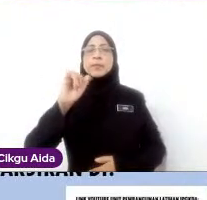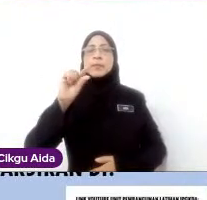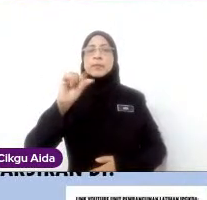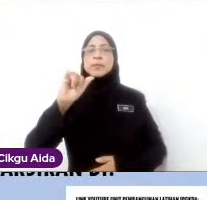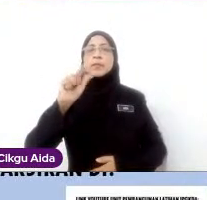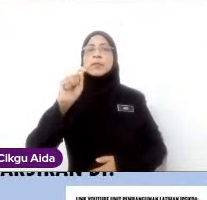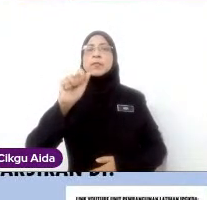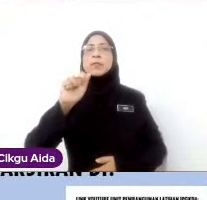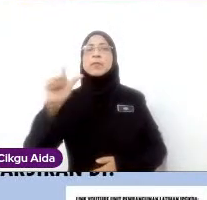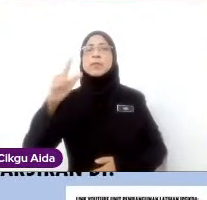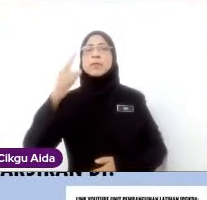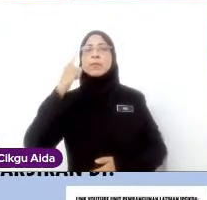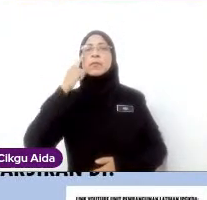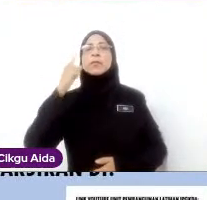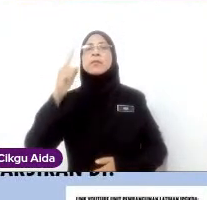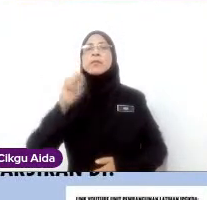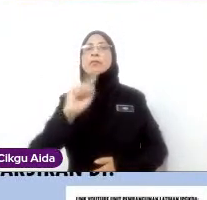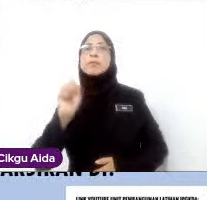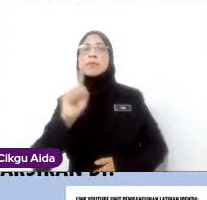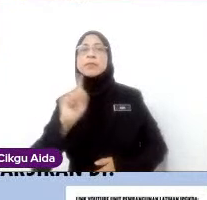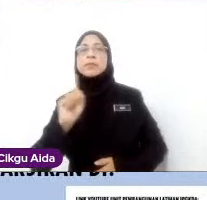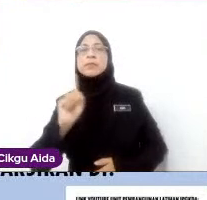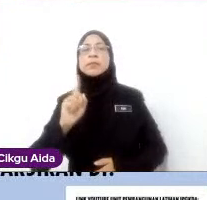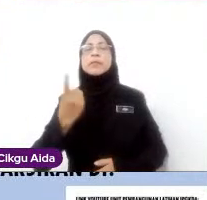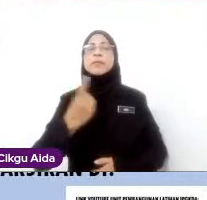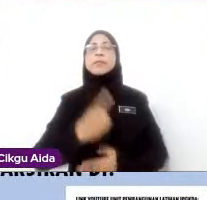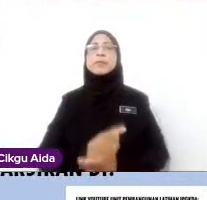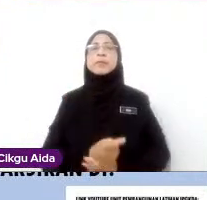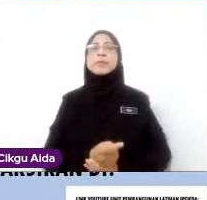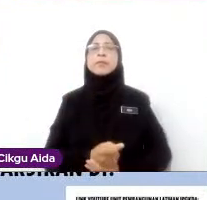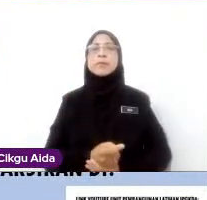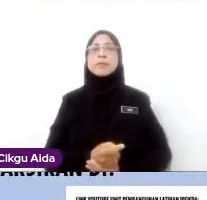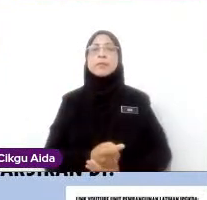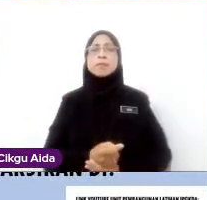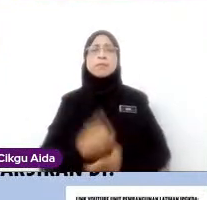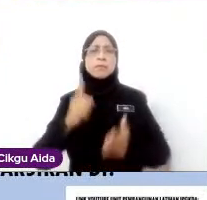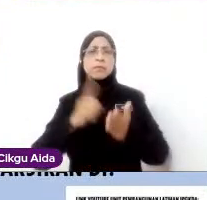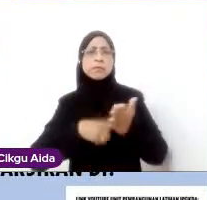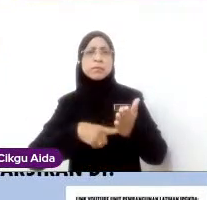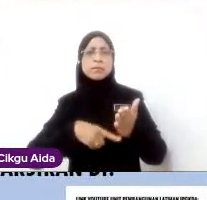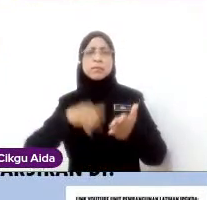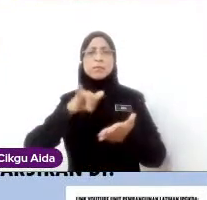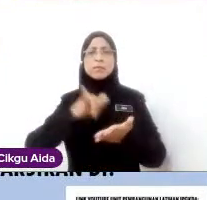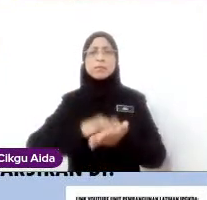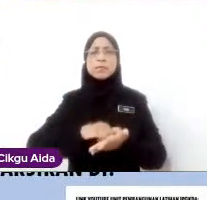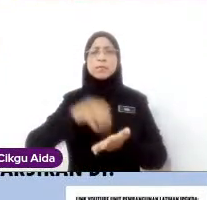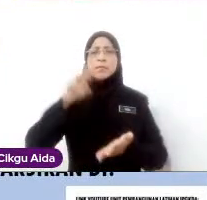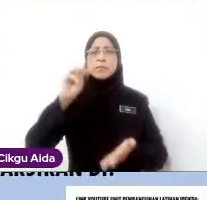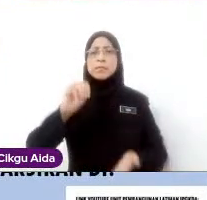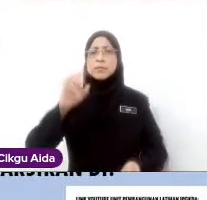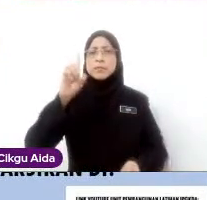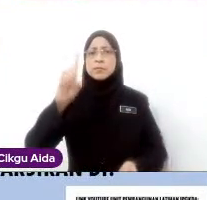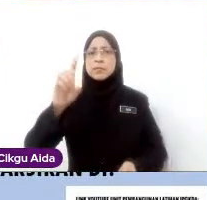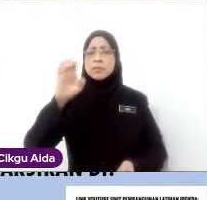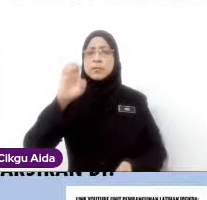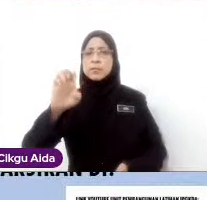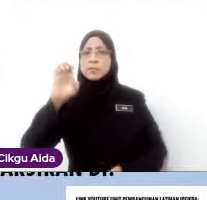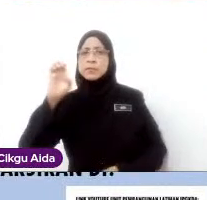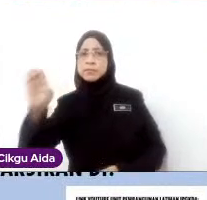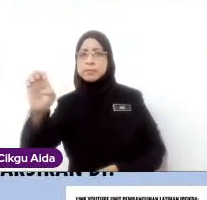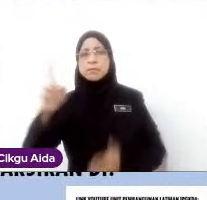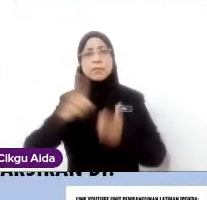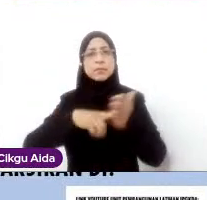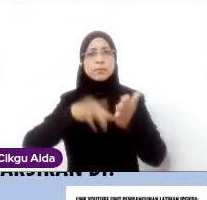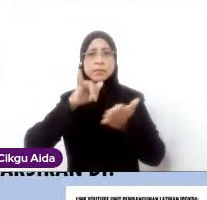TV1. Okay, kemudian apa itu My Digital Eye Everywhere? Inilah dia. Dia sebenarnya simple je.